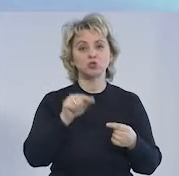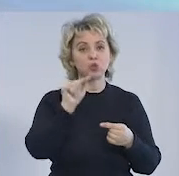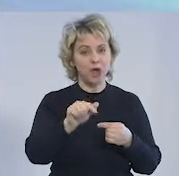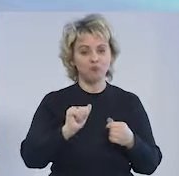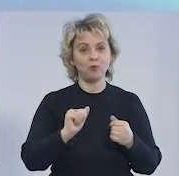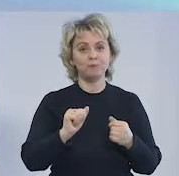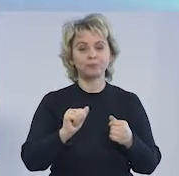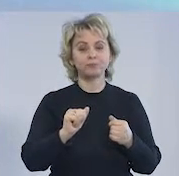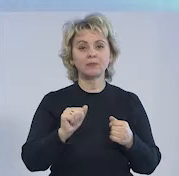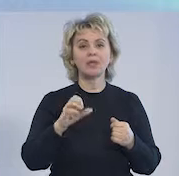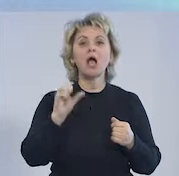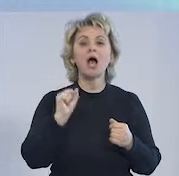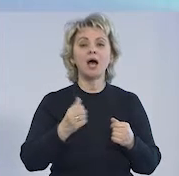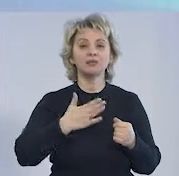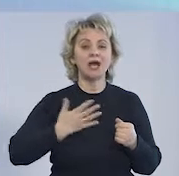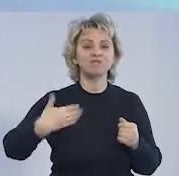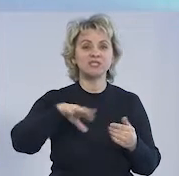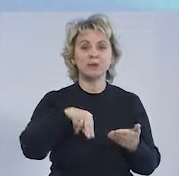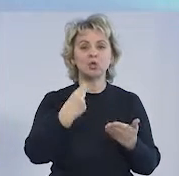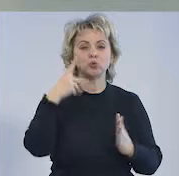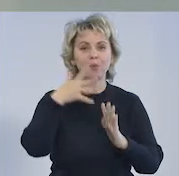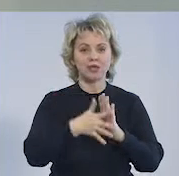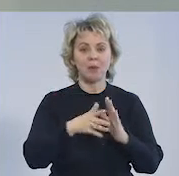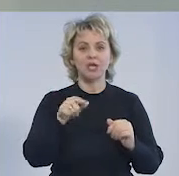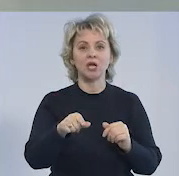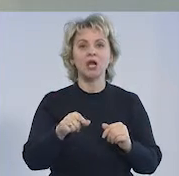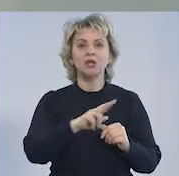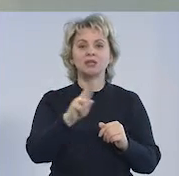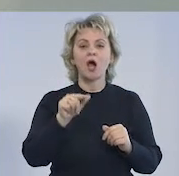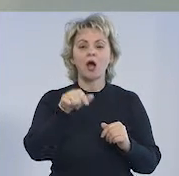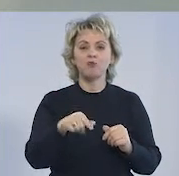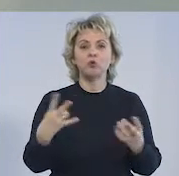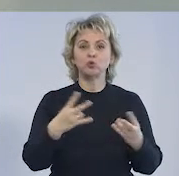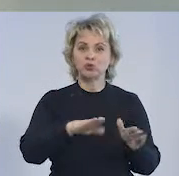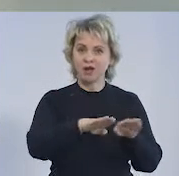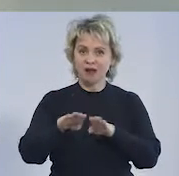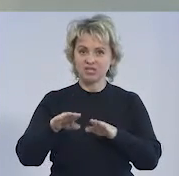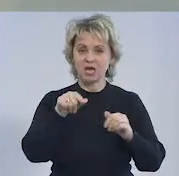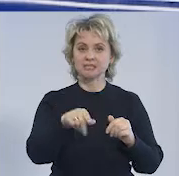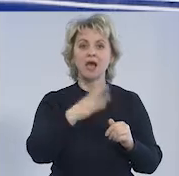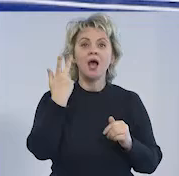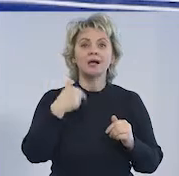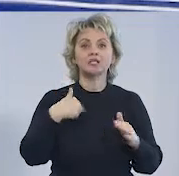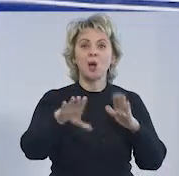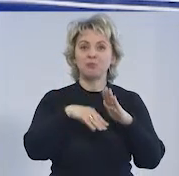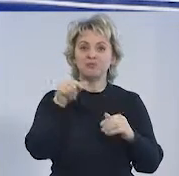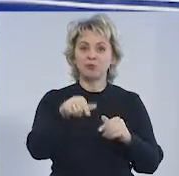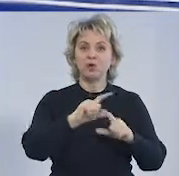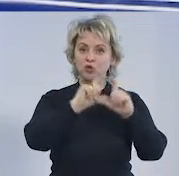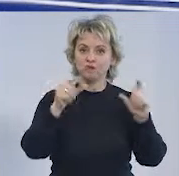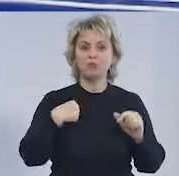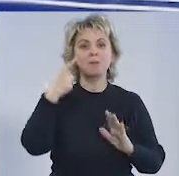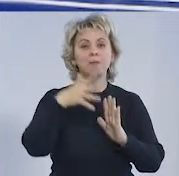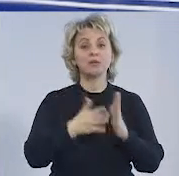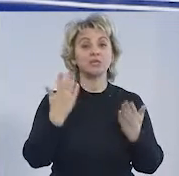того. А нам всем дает понимание того, на кого надо равняться. И когда мы выбираем с вами вуз, мы